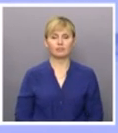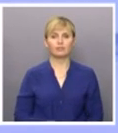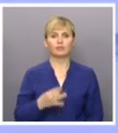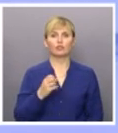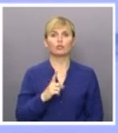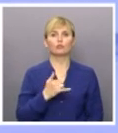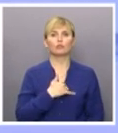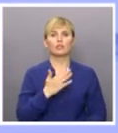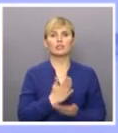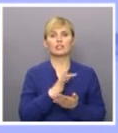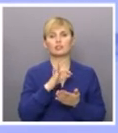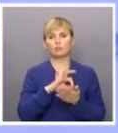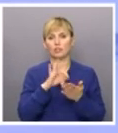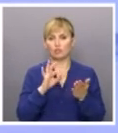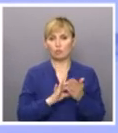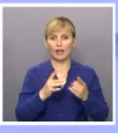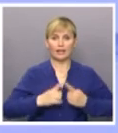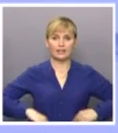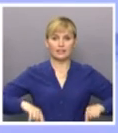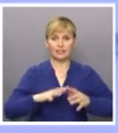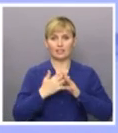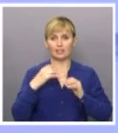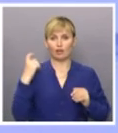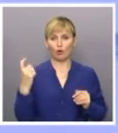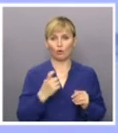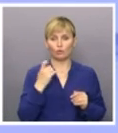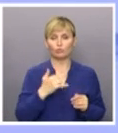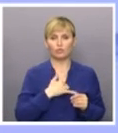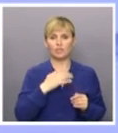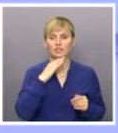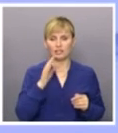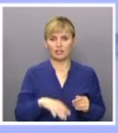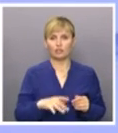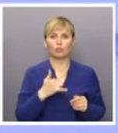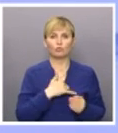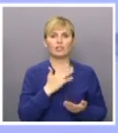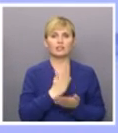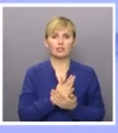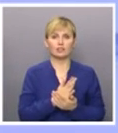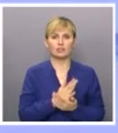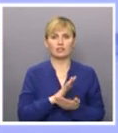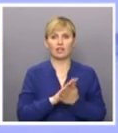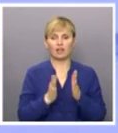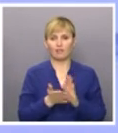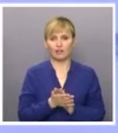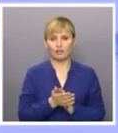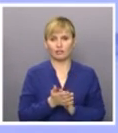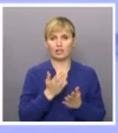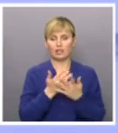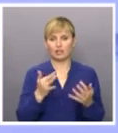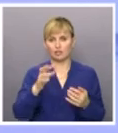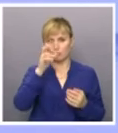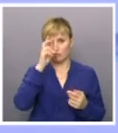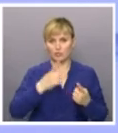нас есть принципиальная ассоциация «Казахрыбхоз». Когда я говорю «у нас», я имею в виду ассоциацию. Да. У нас есть принципиальная договоренность с Тюменским